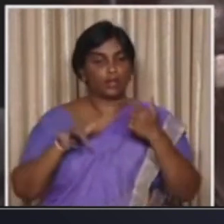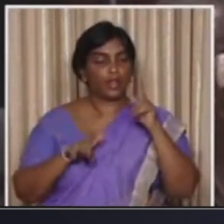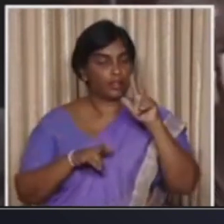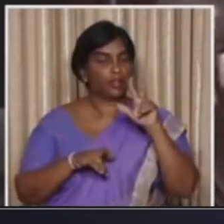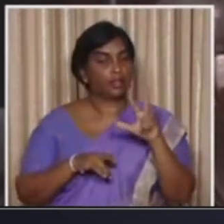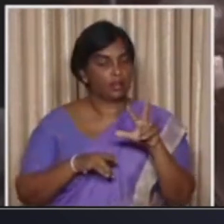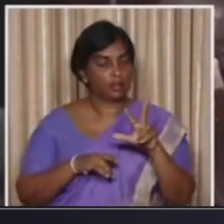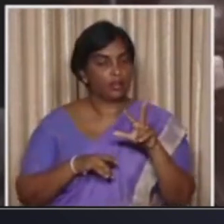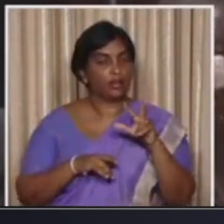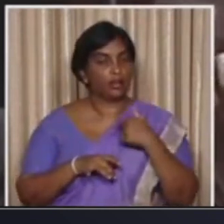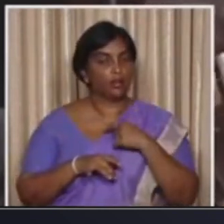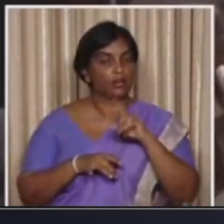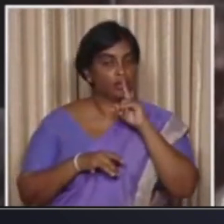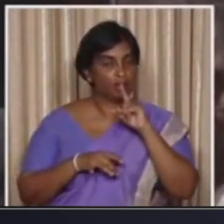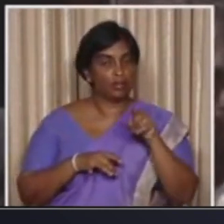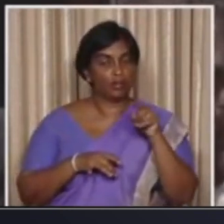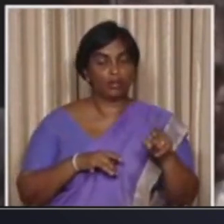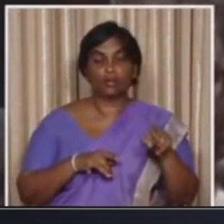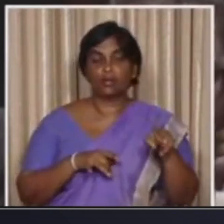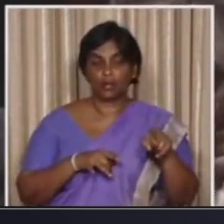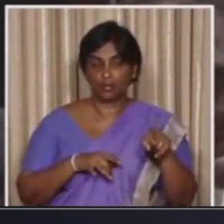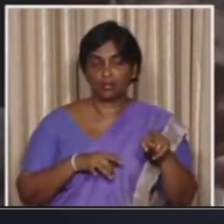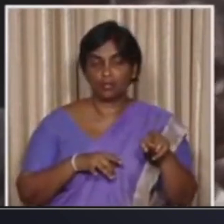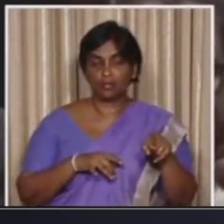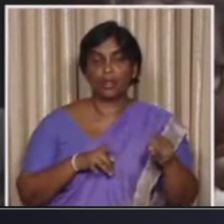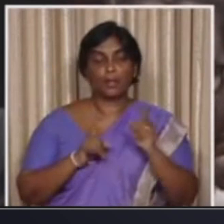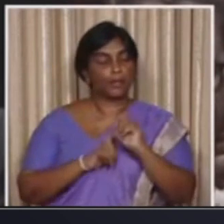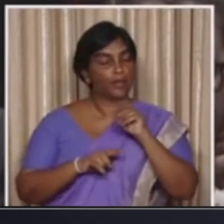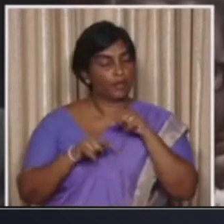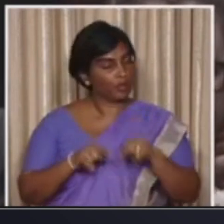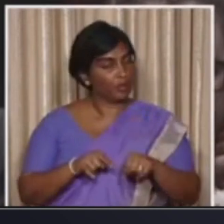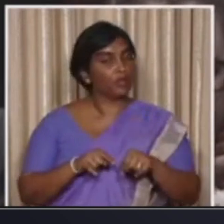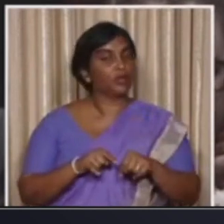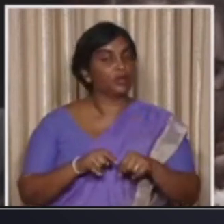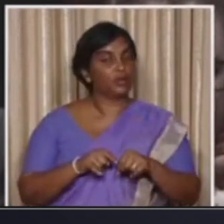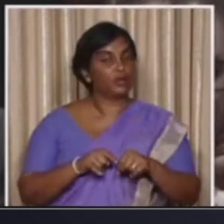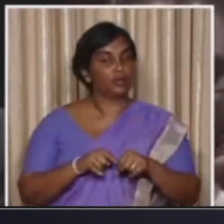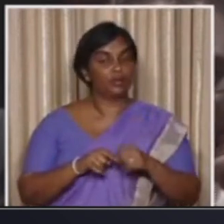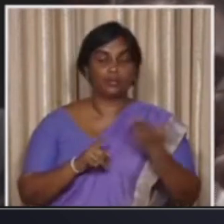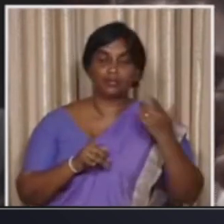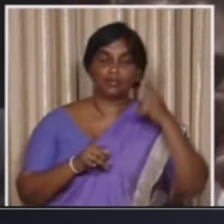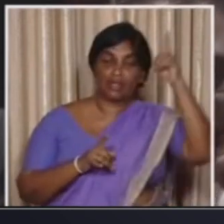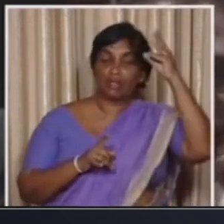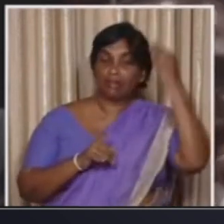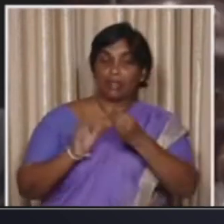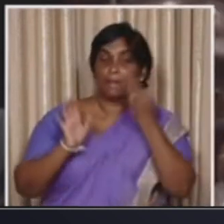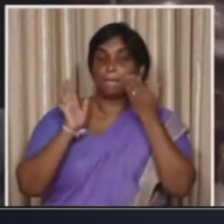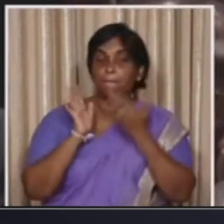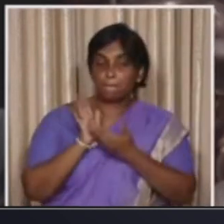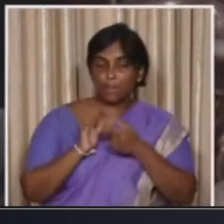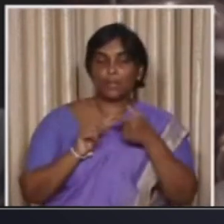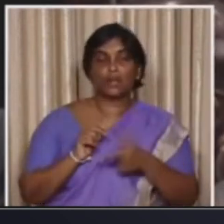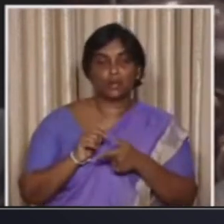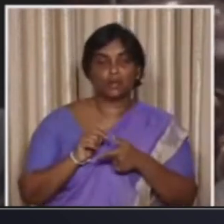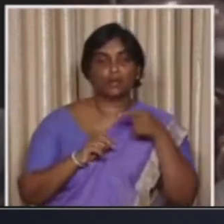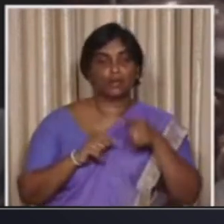6978ක් මං අහනවා මේ පාර්ලිමේන්තුවට වයිම හරි ගණන්ලා පෙන්නන්ට කියලා මේකේ